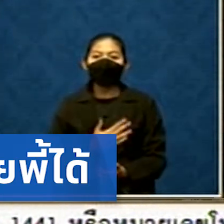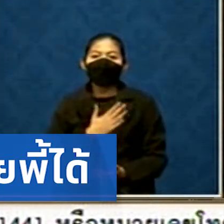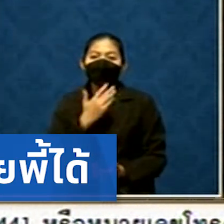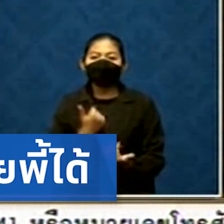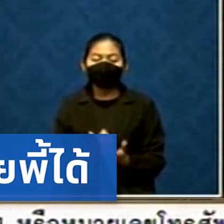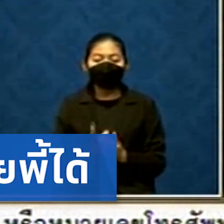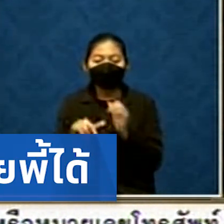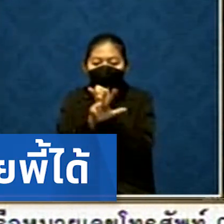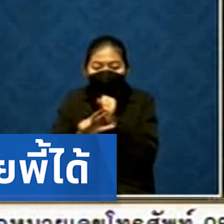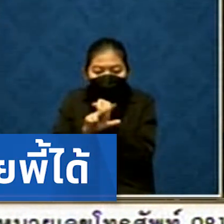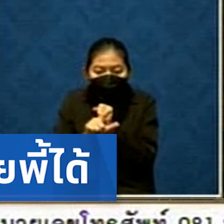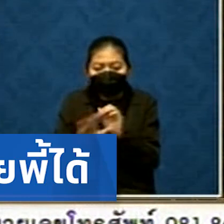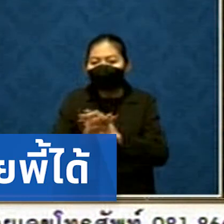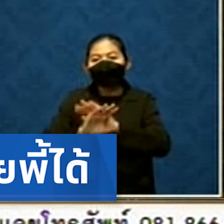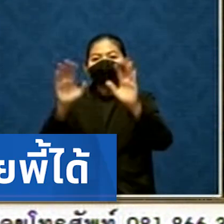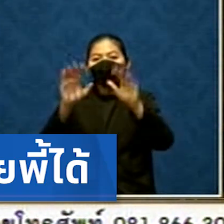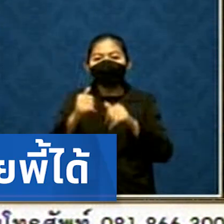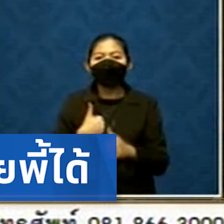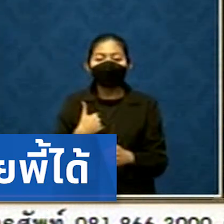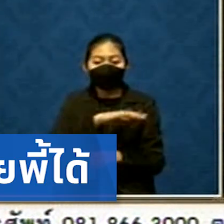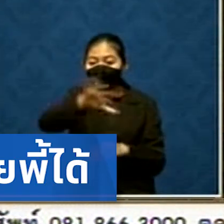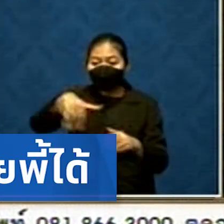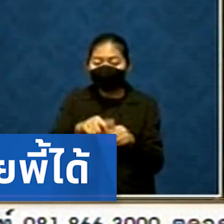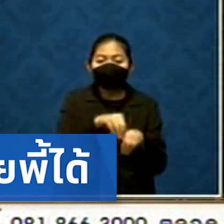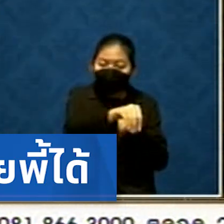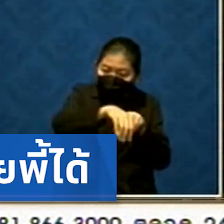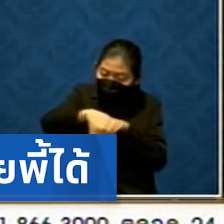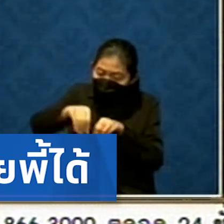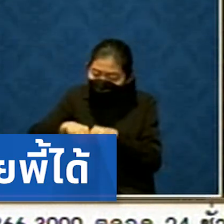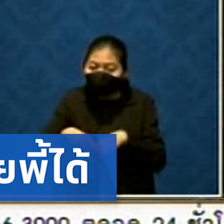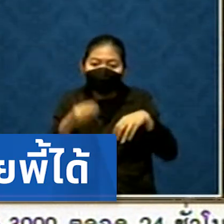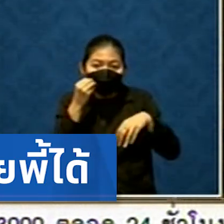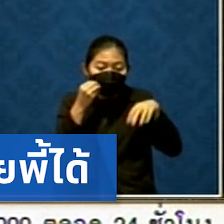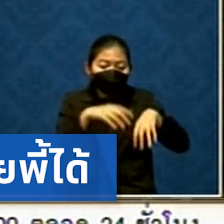ช่ยาเสพติดอีกต่อไปพวกเราปลูกได้มาละ6ต้นครับ